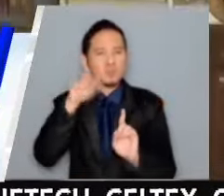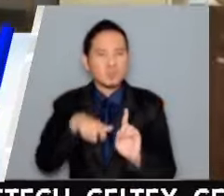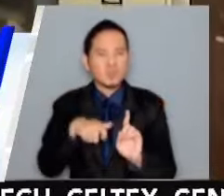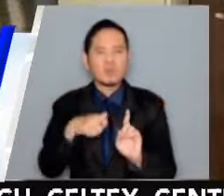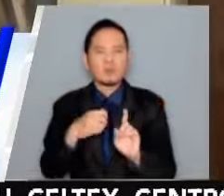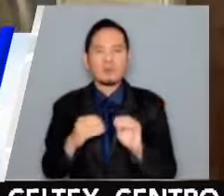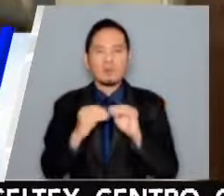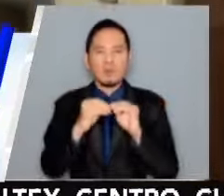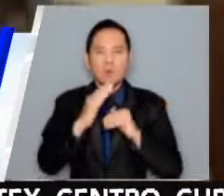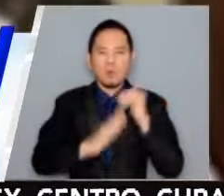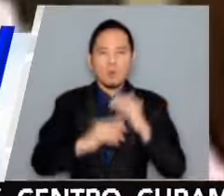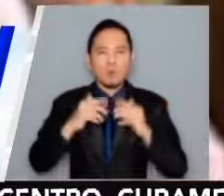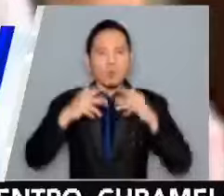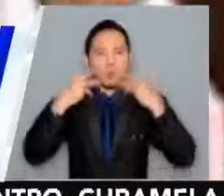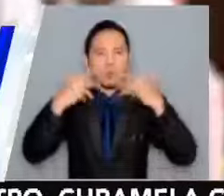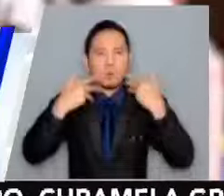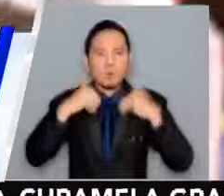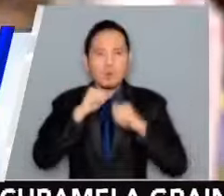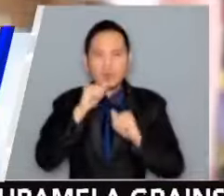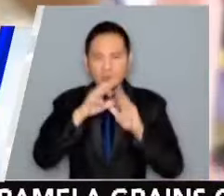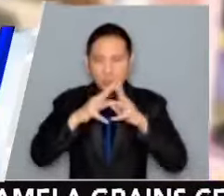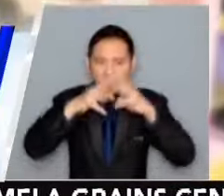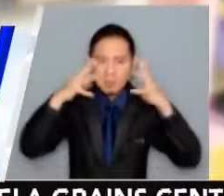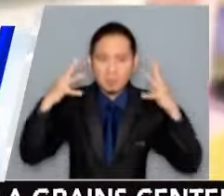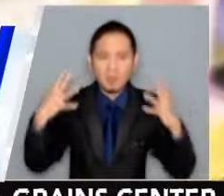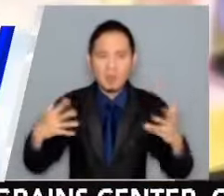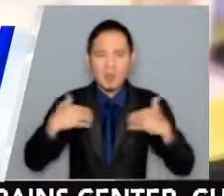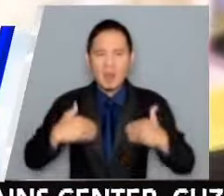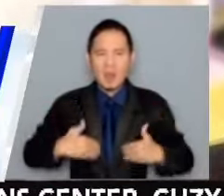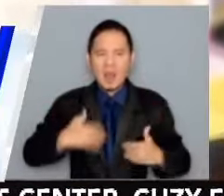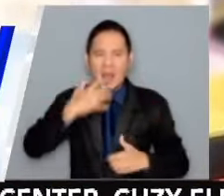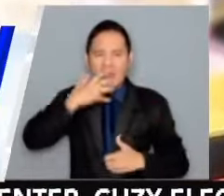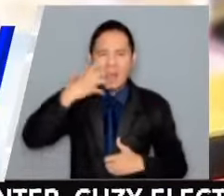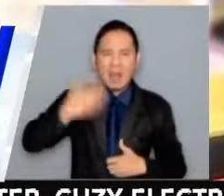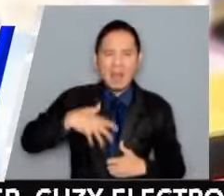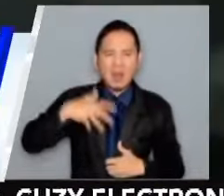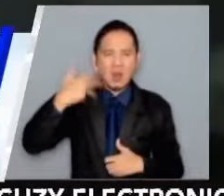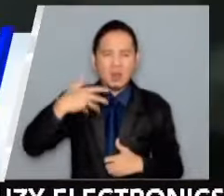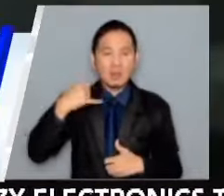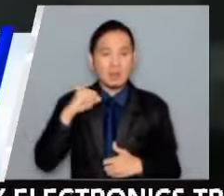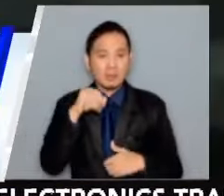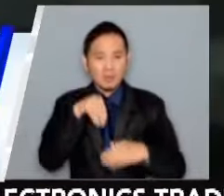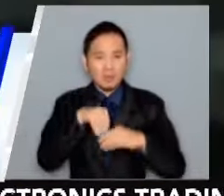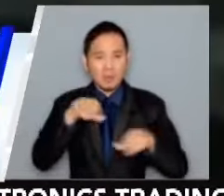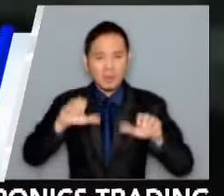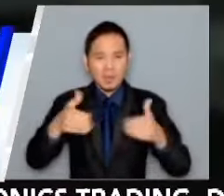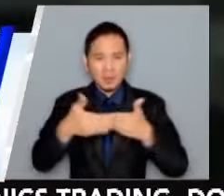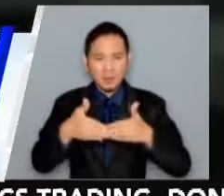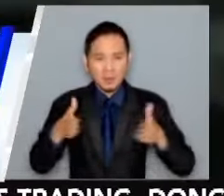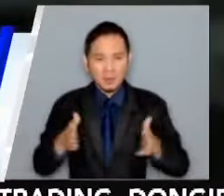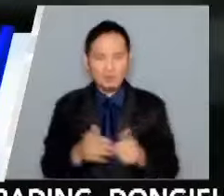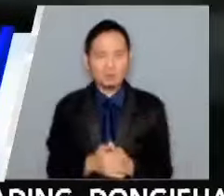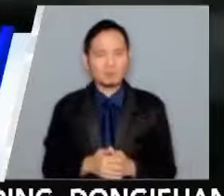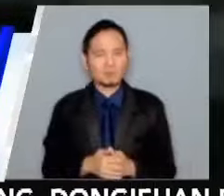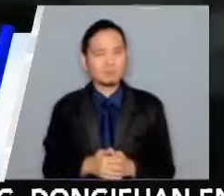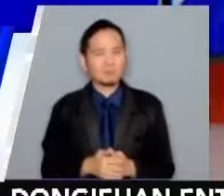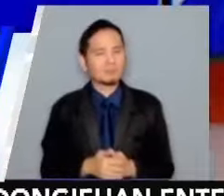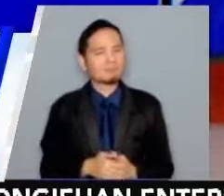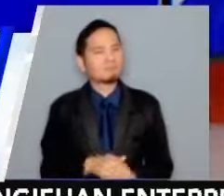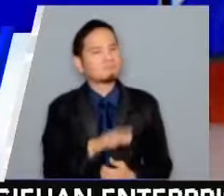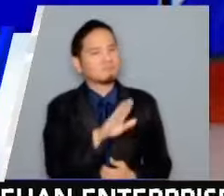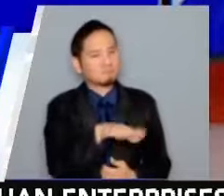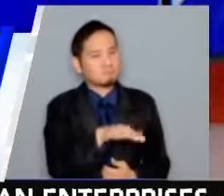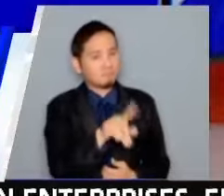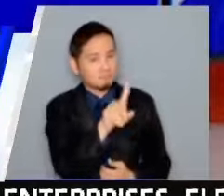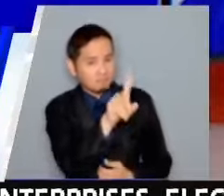hindi mainit ang kanilang mga katawan kapag nasa loob ng paaralan natin. So Asek, yun yung ilan sa mga adjustment na ginawa. Pero yung